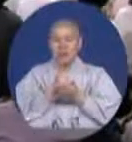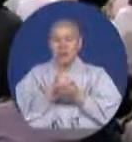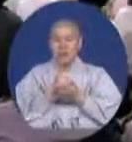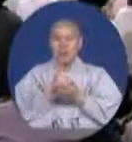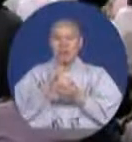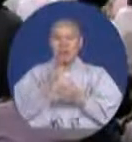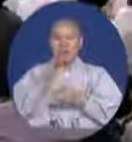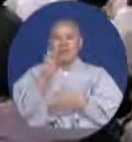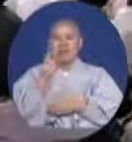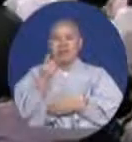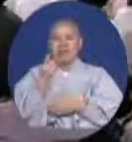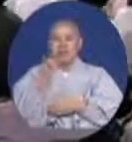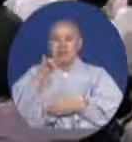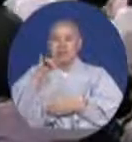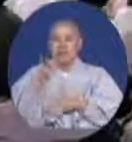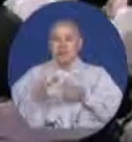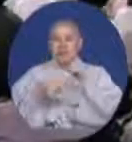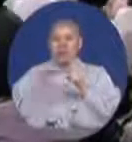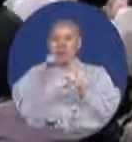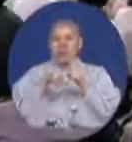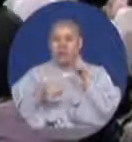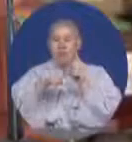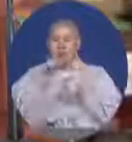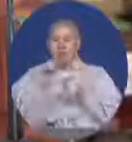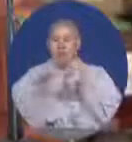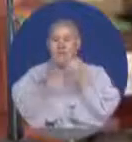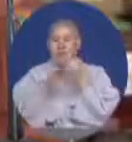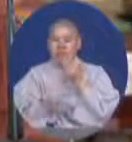보리수나무 밑에서 깨달았다는 얘기는